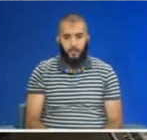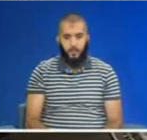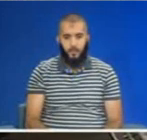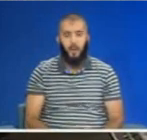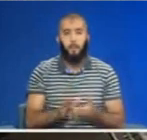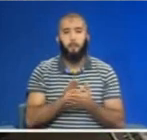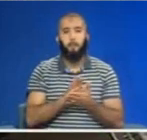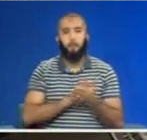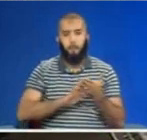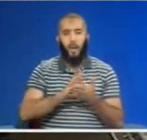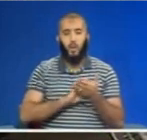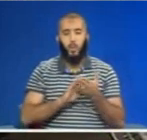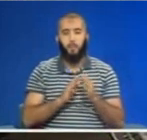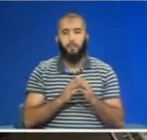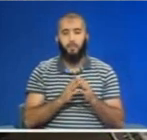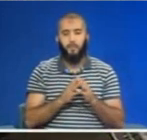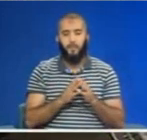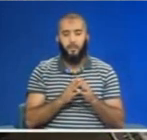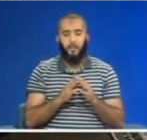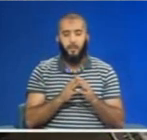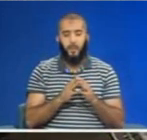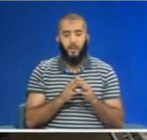طيب. واضح. والسؤال الثاني.